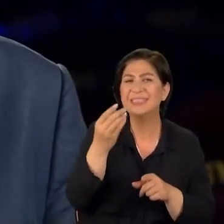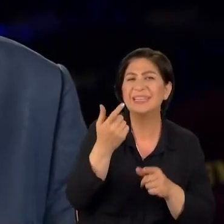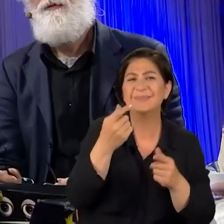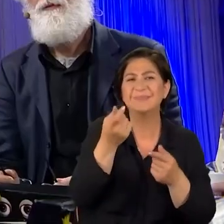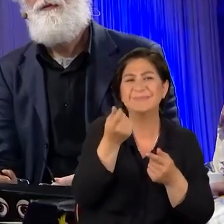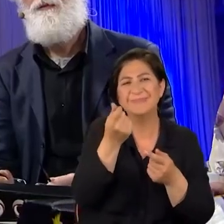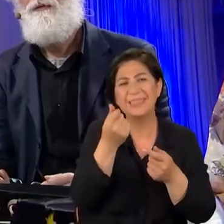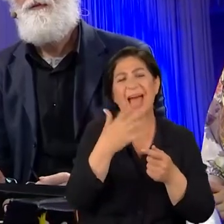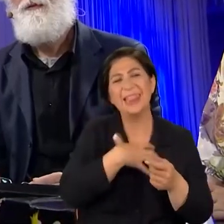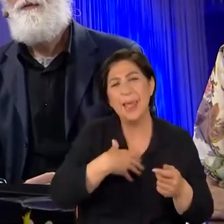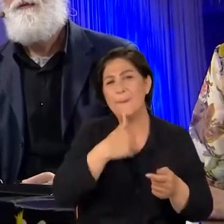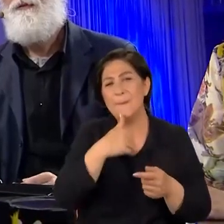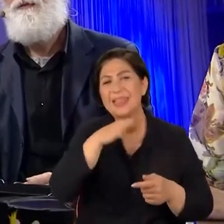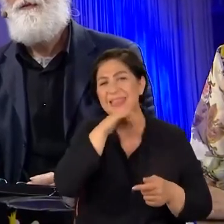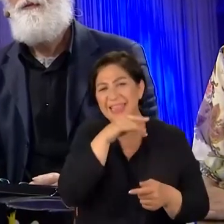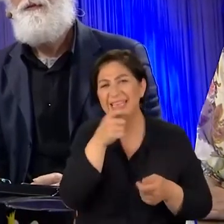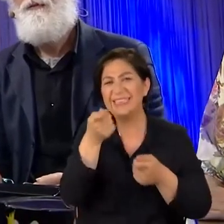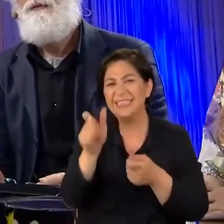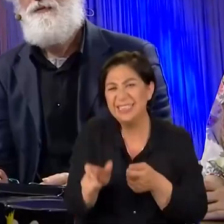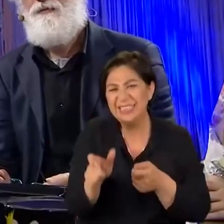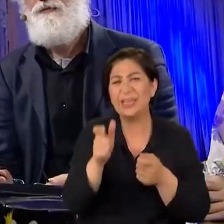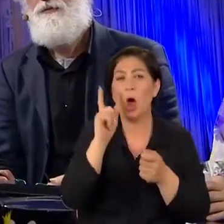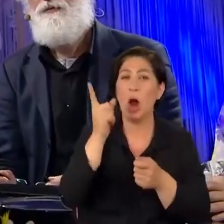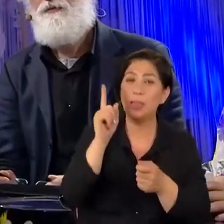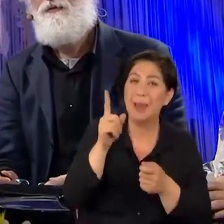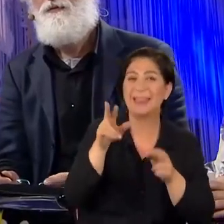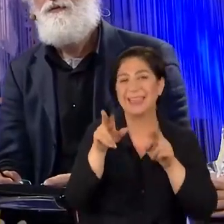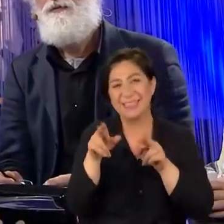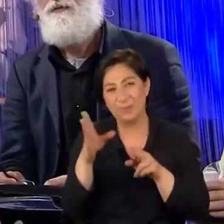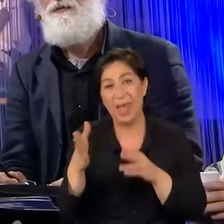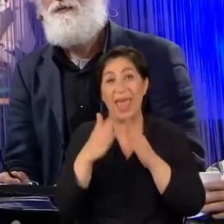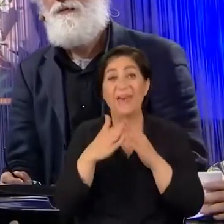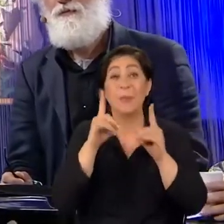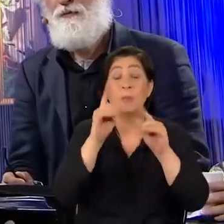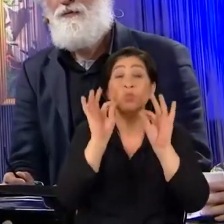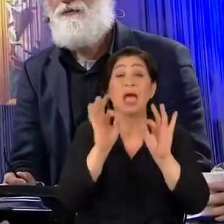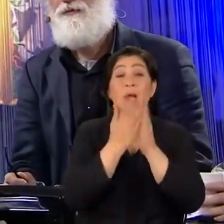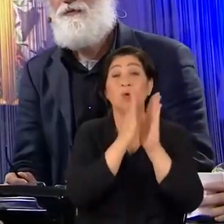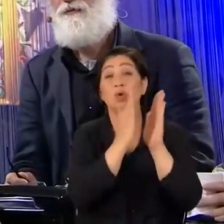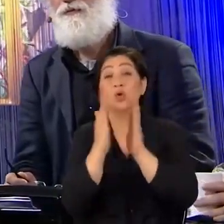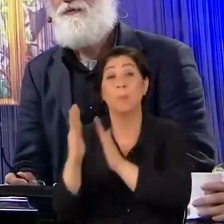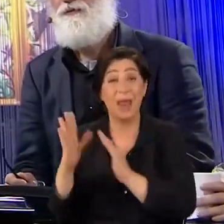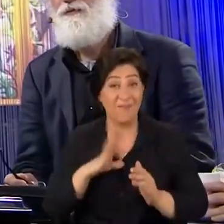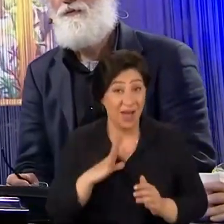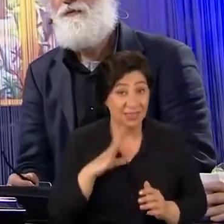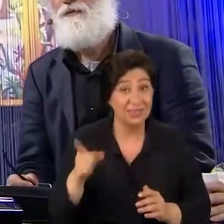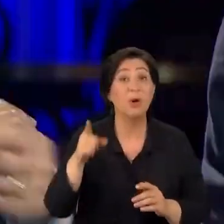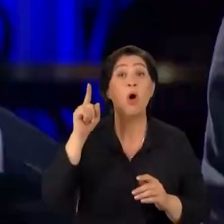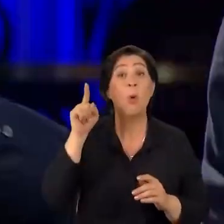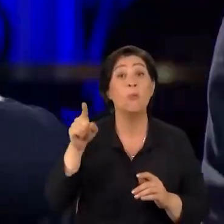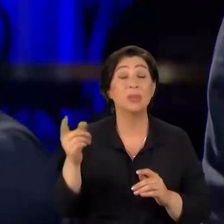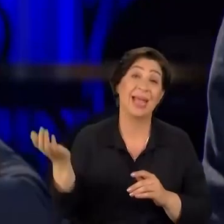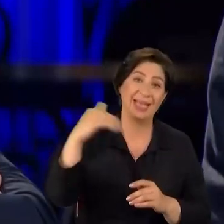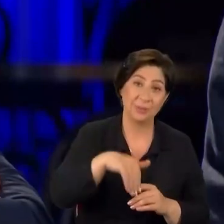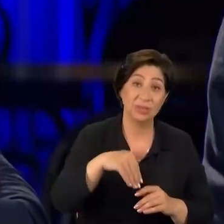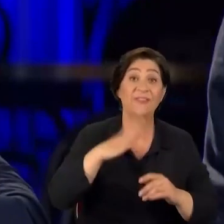çocuklarıdır. Anne, baba, dede, birileri mutlaka öğretmendir. Mutlaka evde bir kütüphane vardır. Ve bunlar buradan